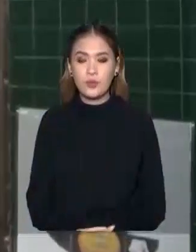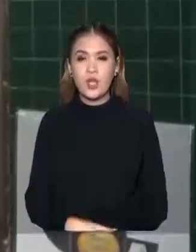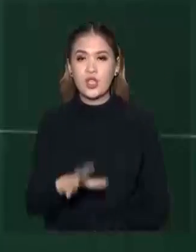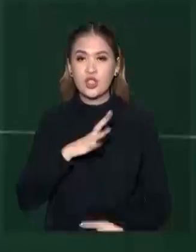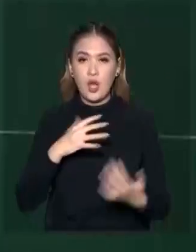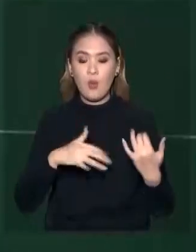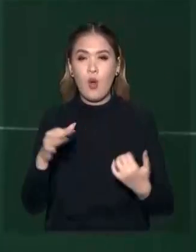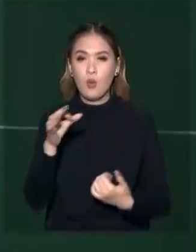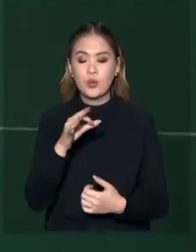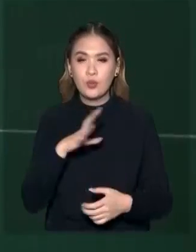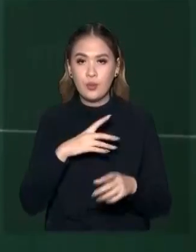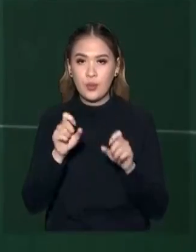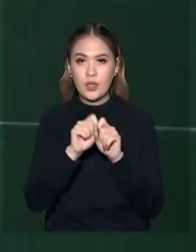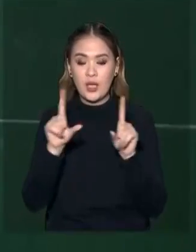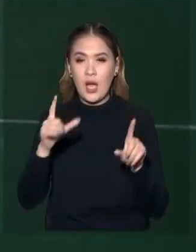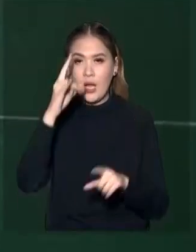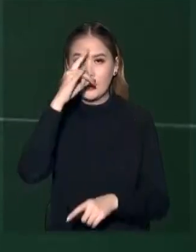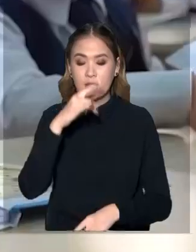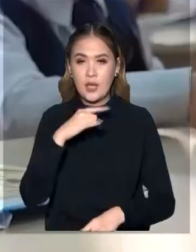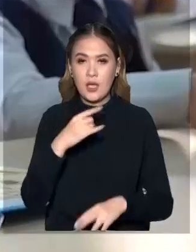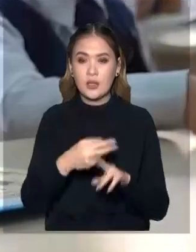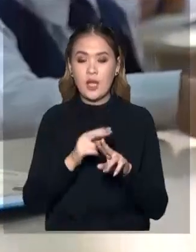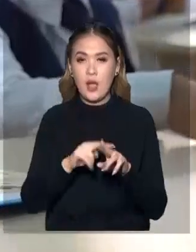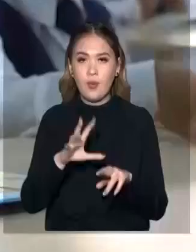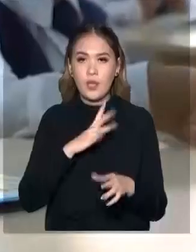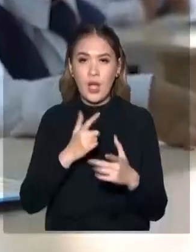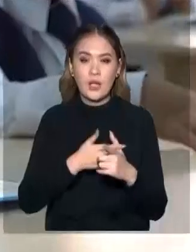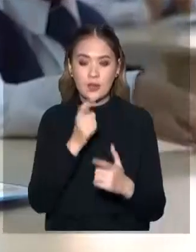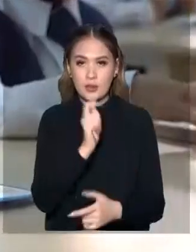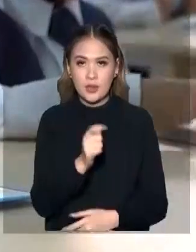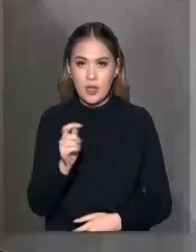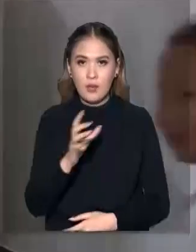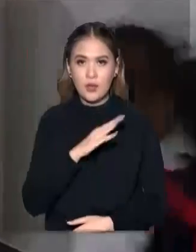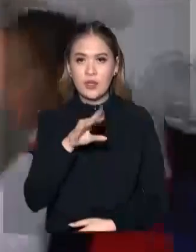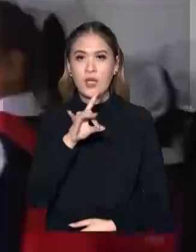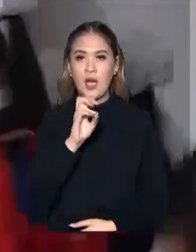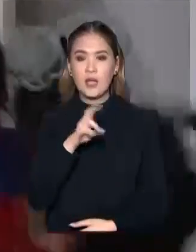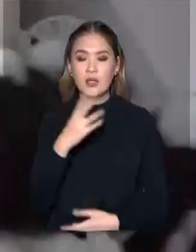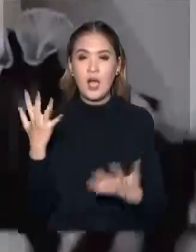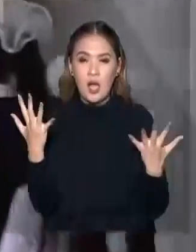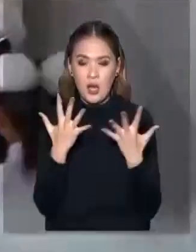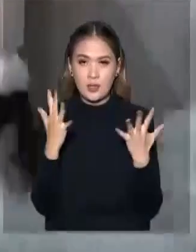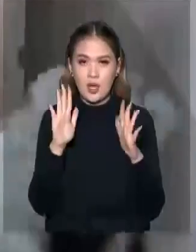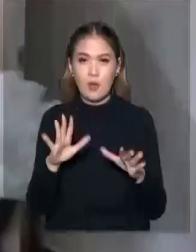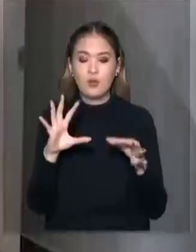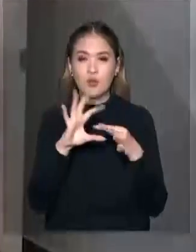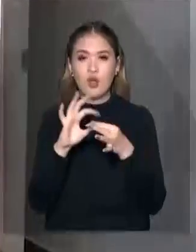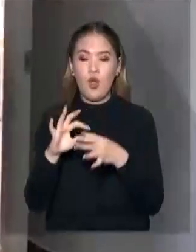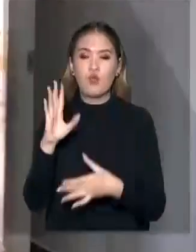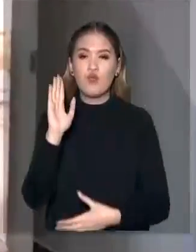Жамбыл облысындағы мектептерге қазақ қайраткерлерінің есімдері берілуде. Бұл трендті енді қай өңірлер іліп алар екен?